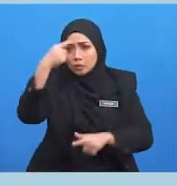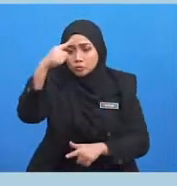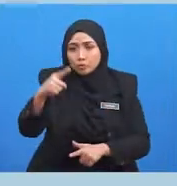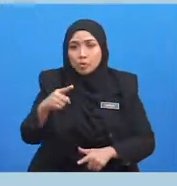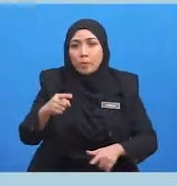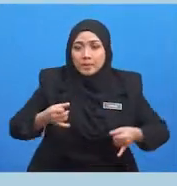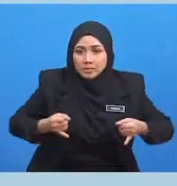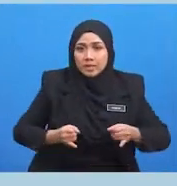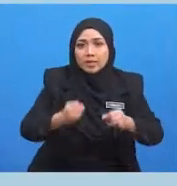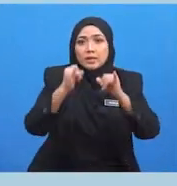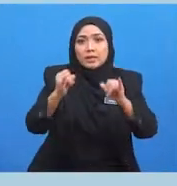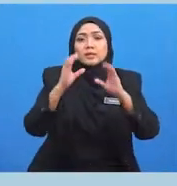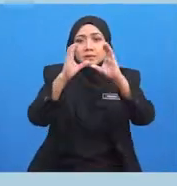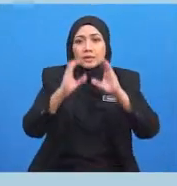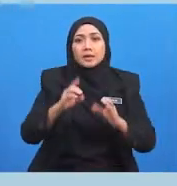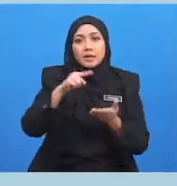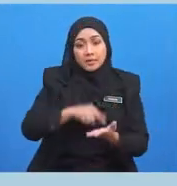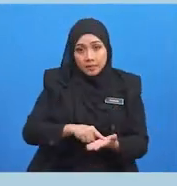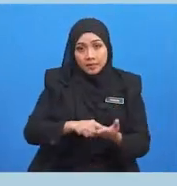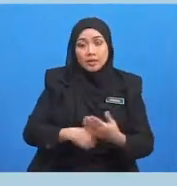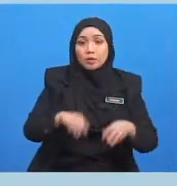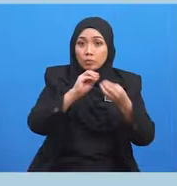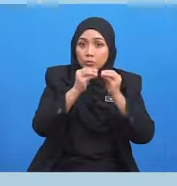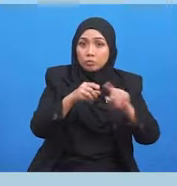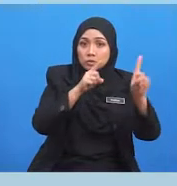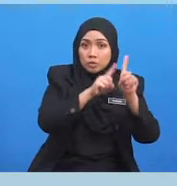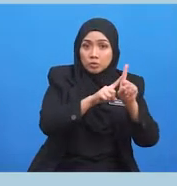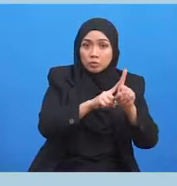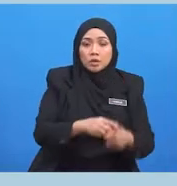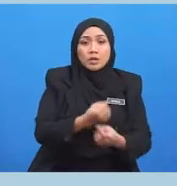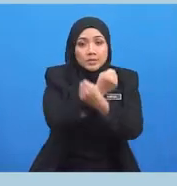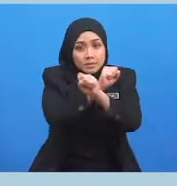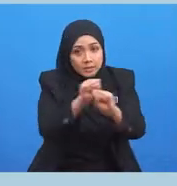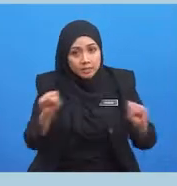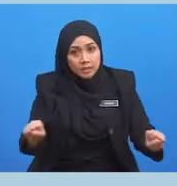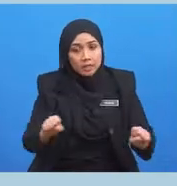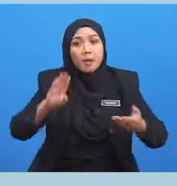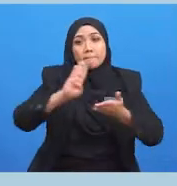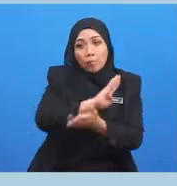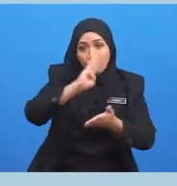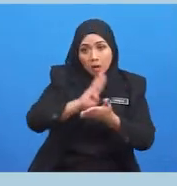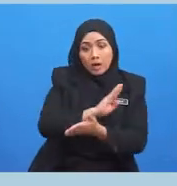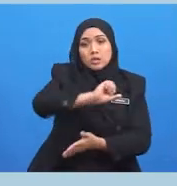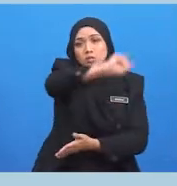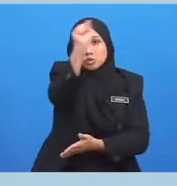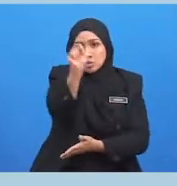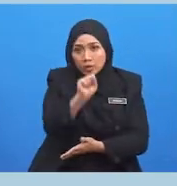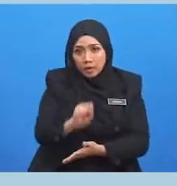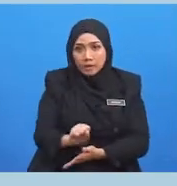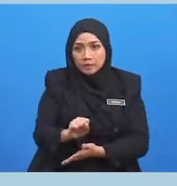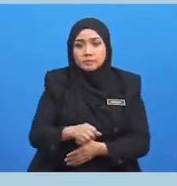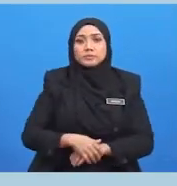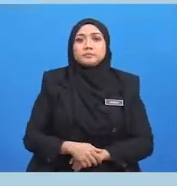menjalankan kaedah ini ialah, yang pertama, sediakan borang soal selidik. Yang